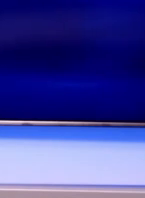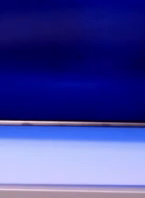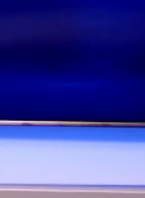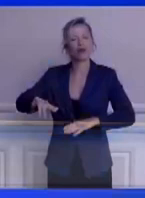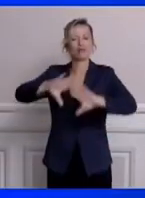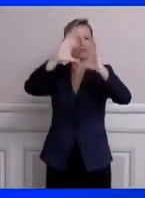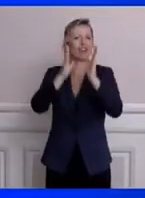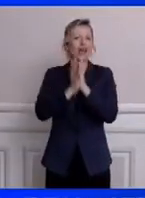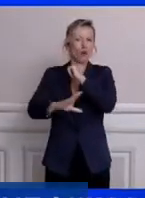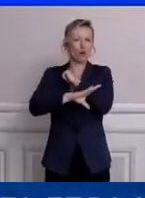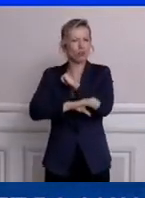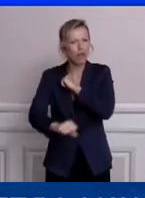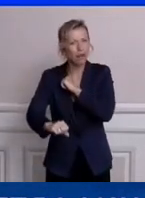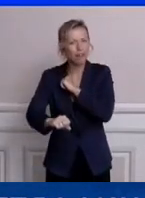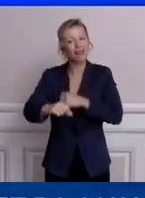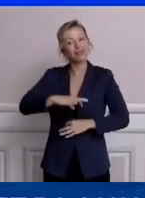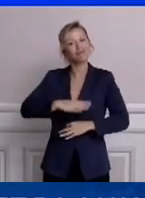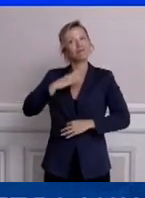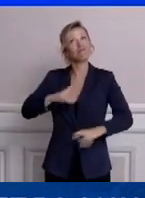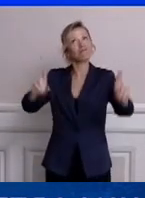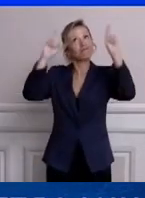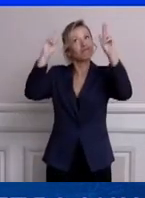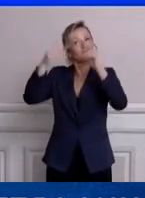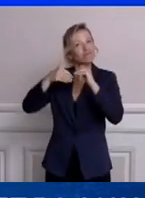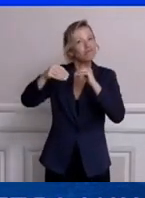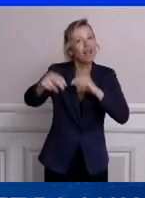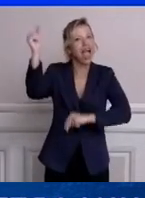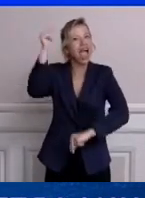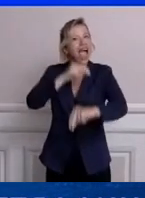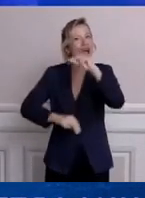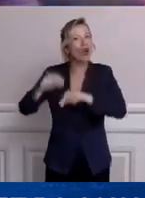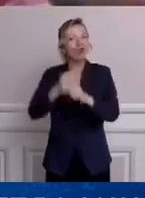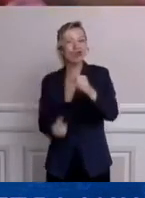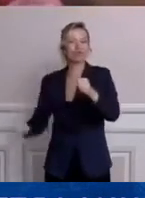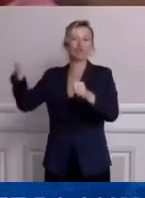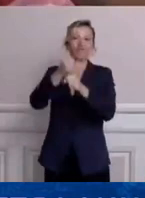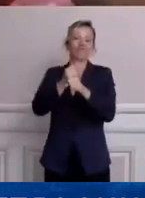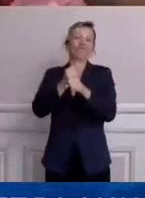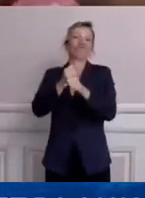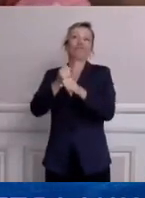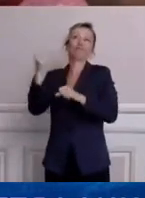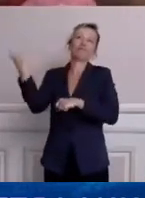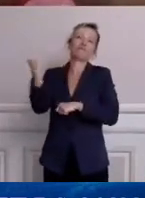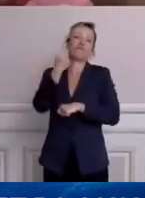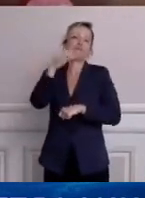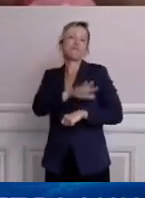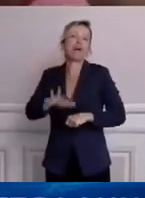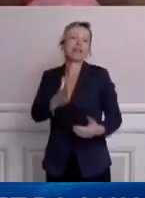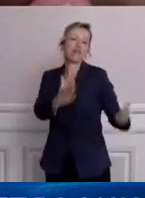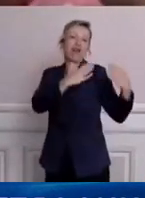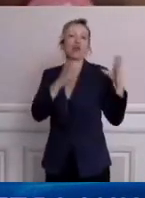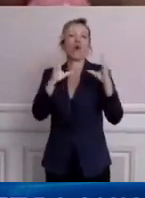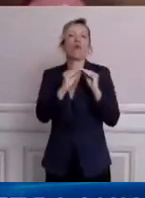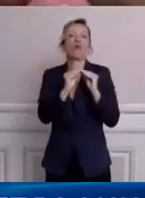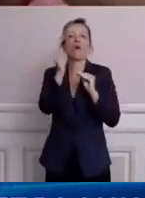Περιφερειάρχης. Κύριε επόμενε Περιφερειάρχα Βορείου Αιγαίου, αγαπητέ Αλκιβιάδη Στεφανή, φίλες